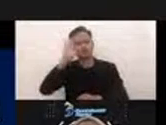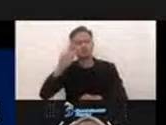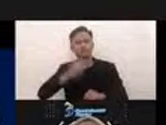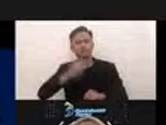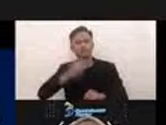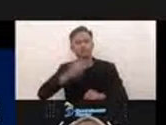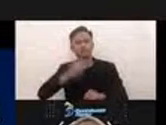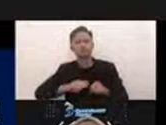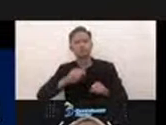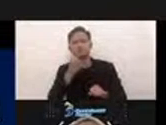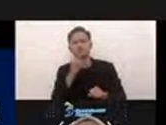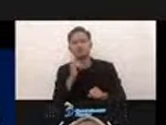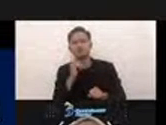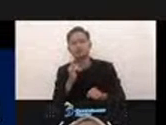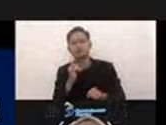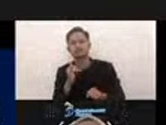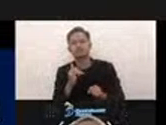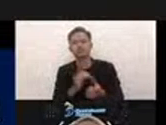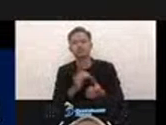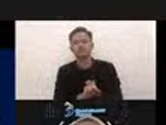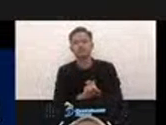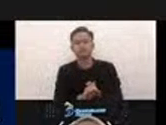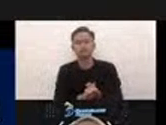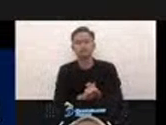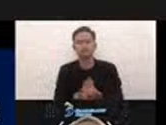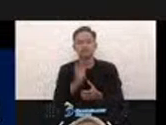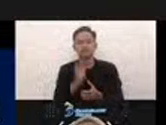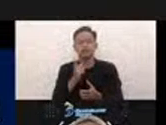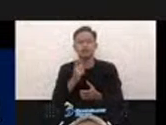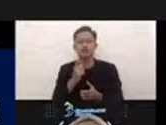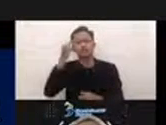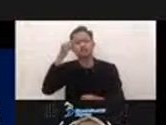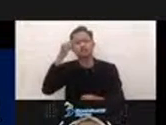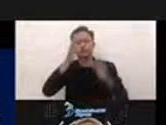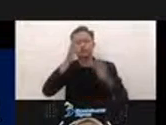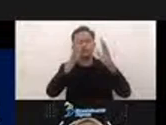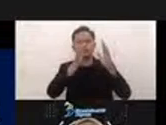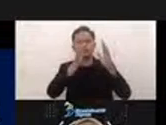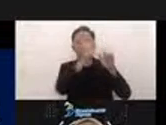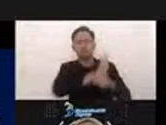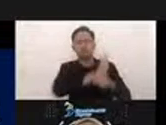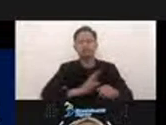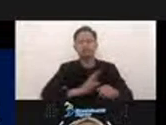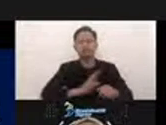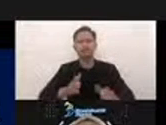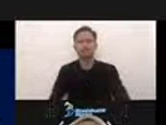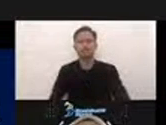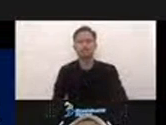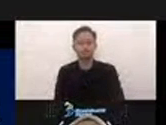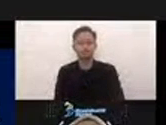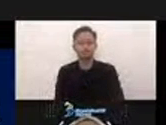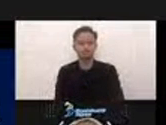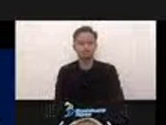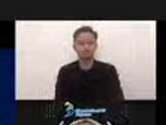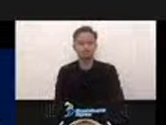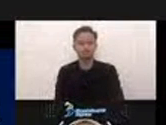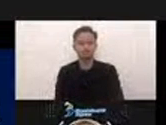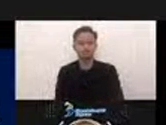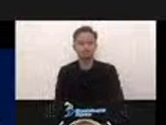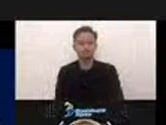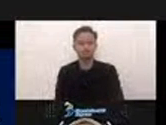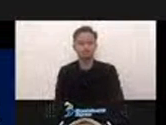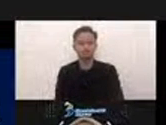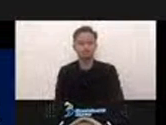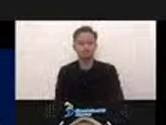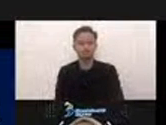ke depannya dapat diacu sebagai ee kerangka penyusunan peta Jalan ee eh kemudian juga program kegiatan dan